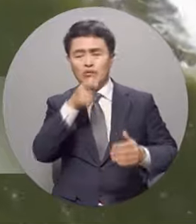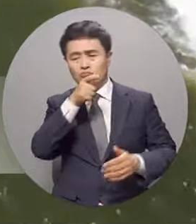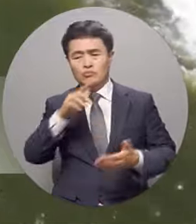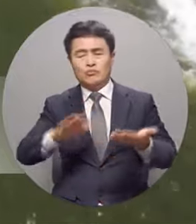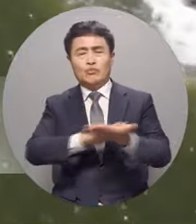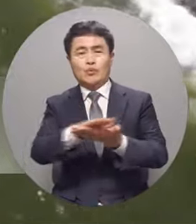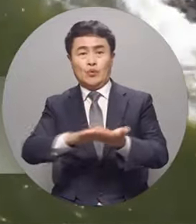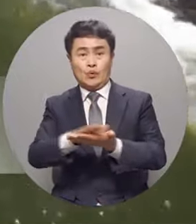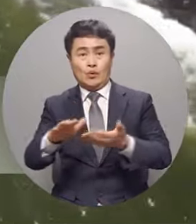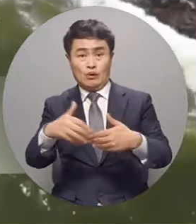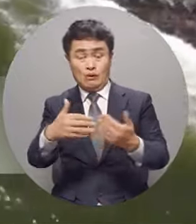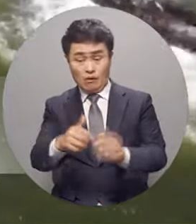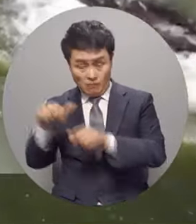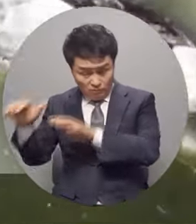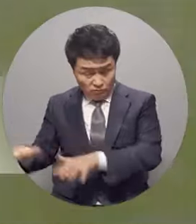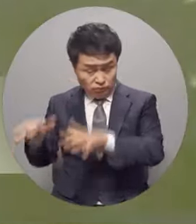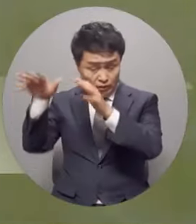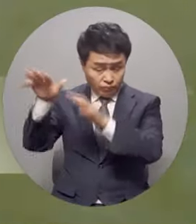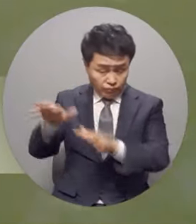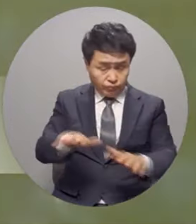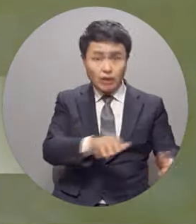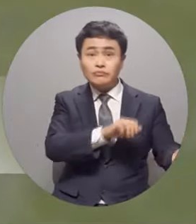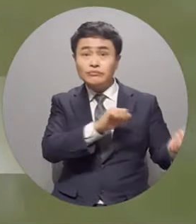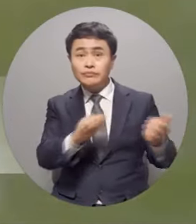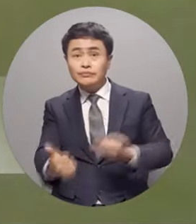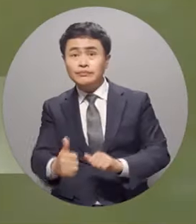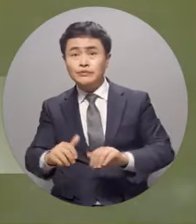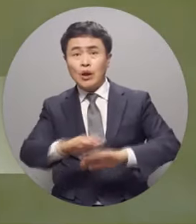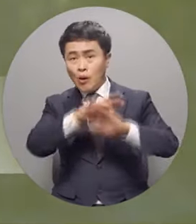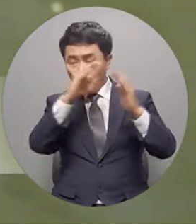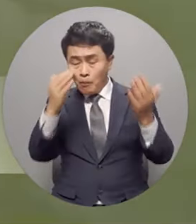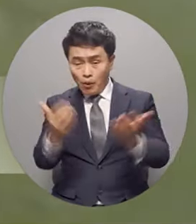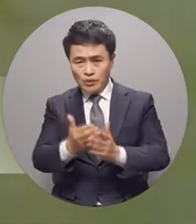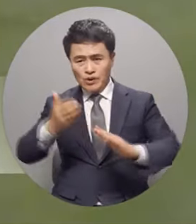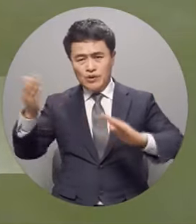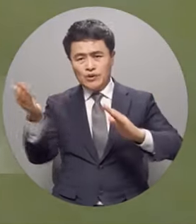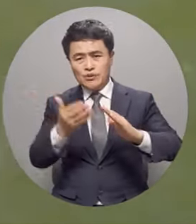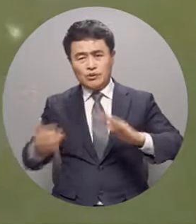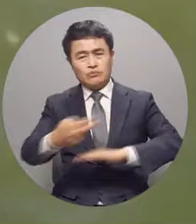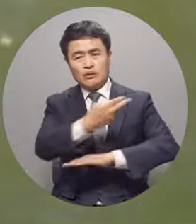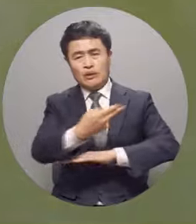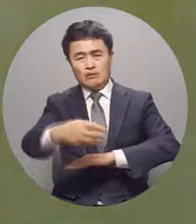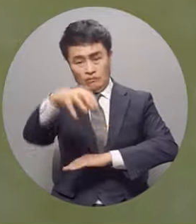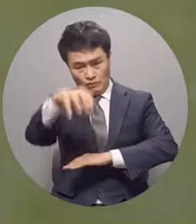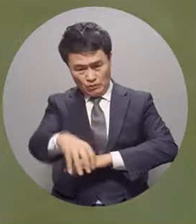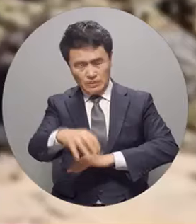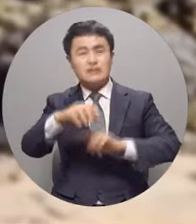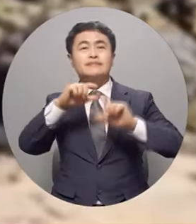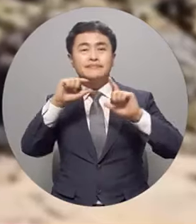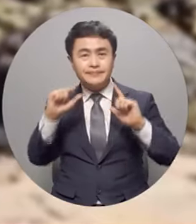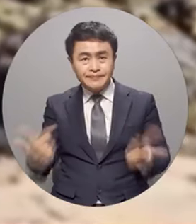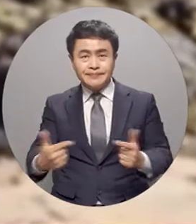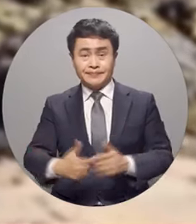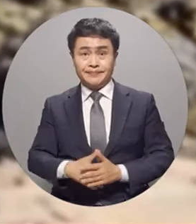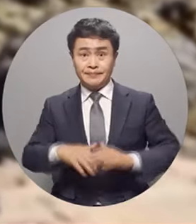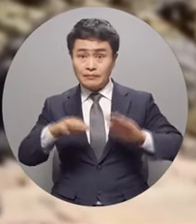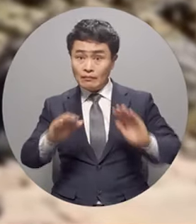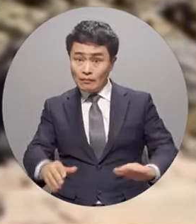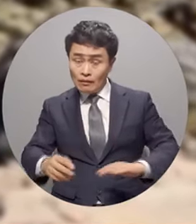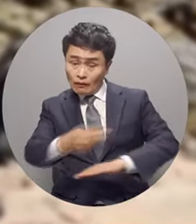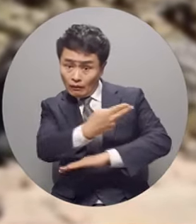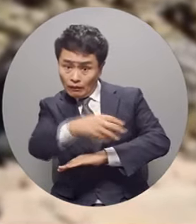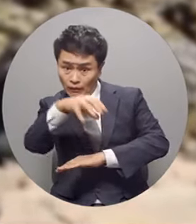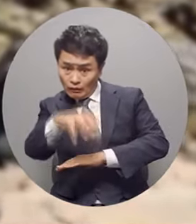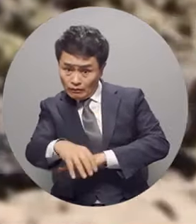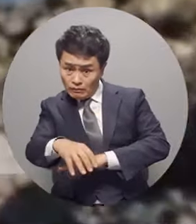남성이 파도에 휩쓸려 사망했습니다 모두 정식 해수욕장이 아니었습니다 이처럼 해수욕장으로